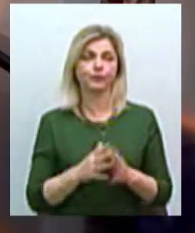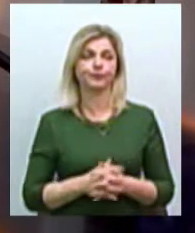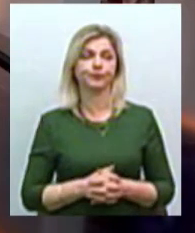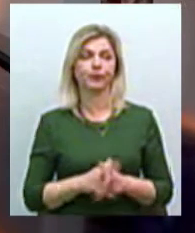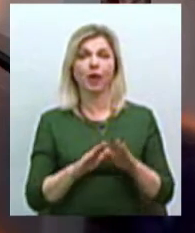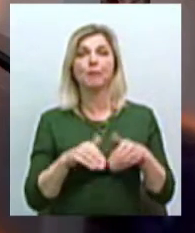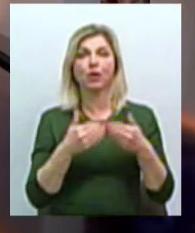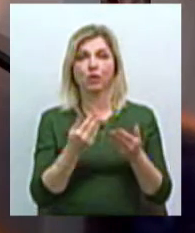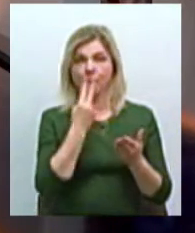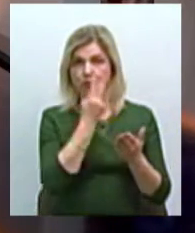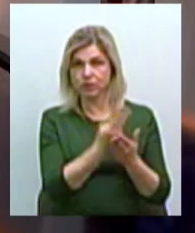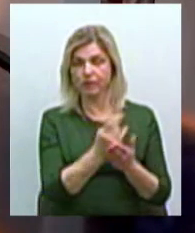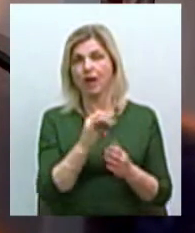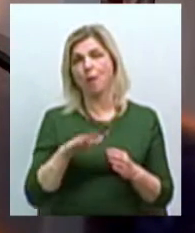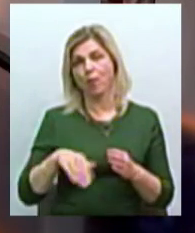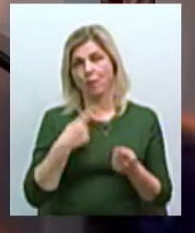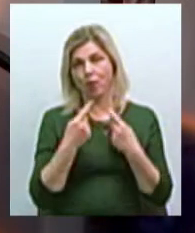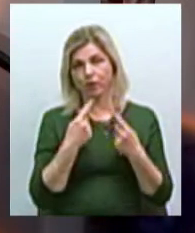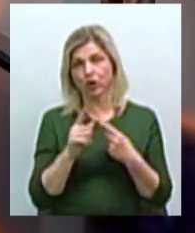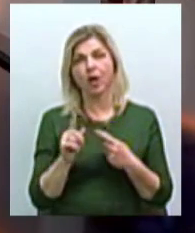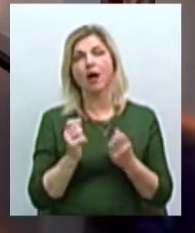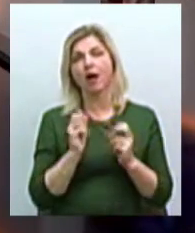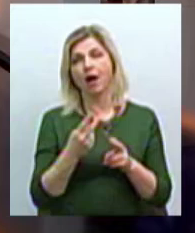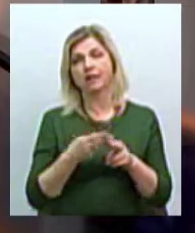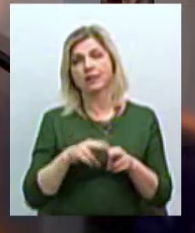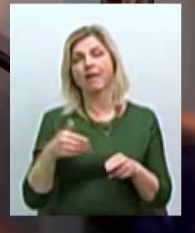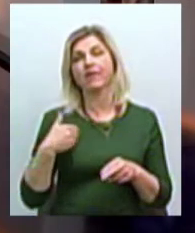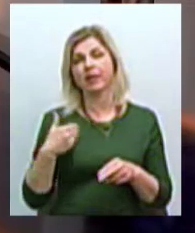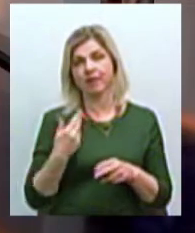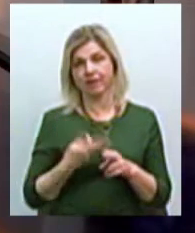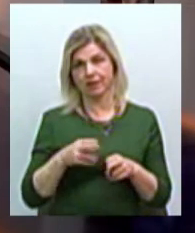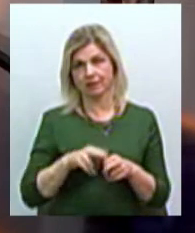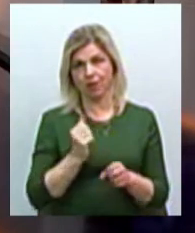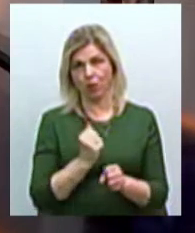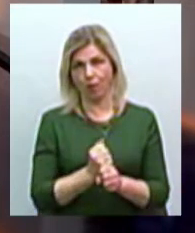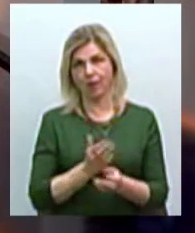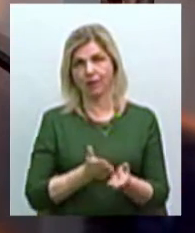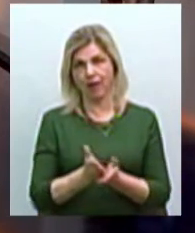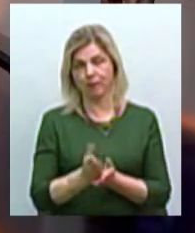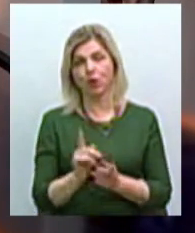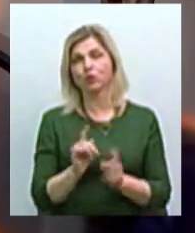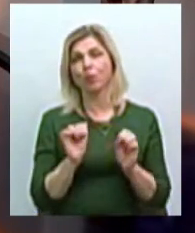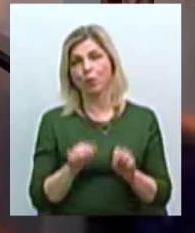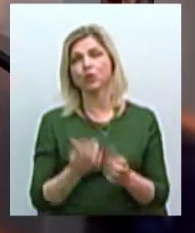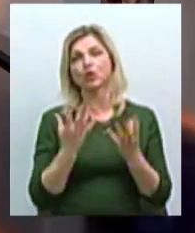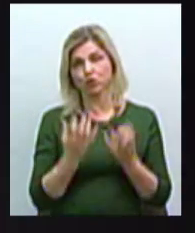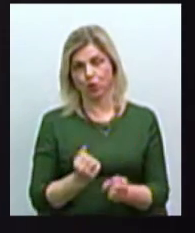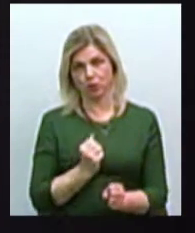Пропоную переглянути і потім поговоримо про те, що саме, наскільки ефективно робиться в цьому напрямку і що ще можна було б зробити. Будь